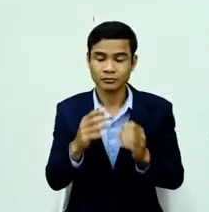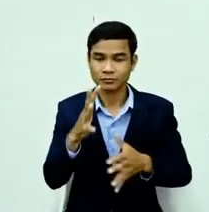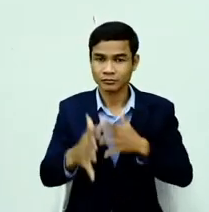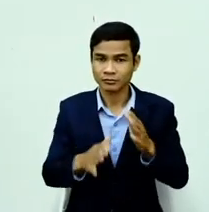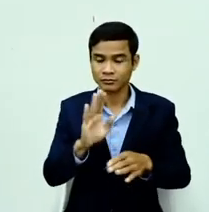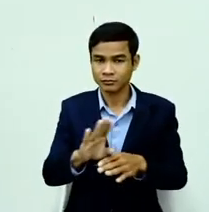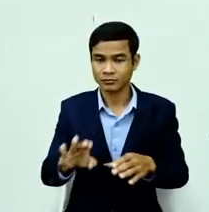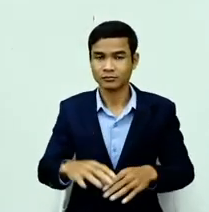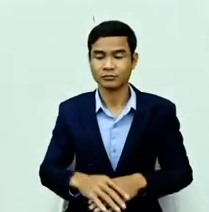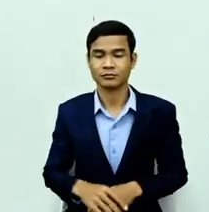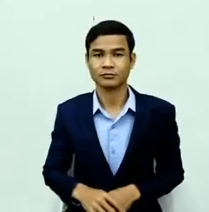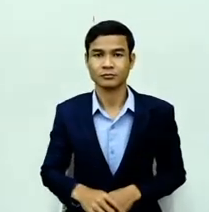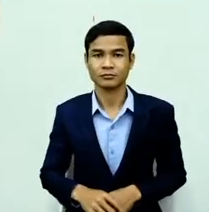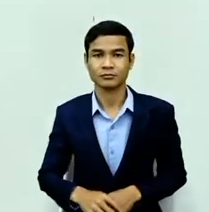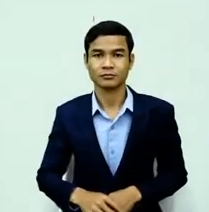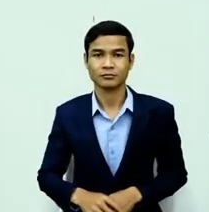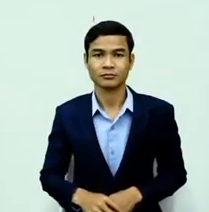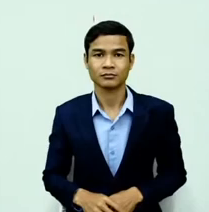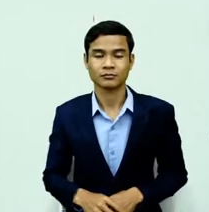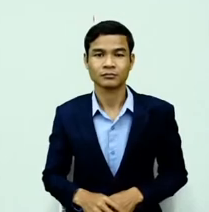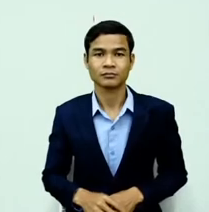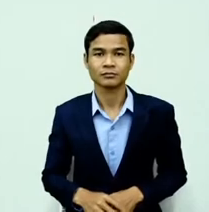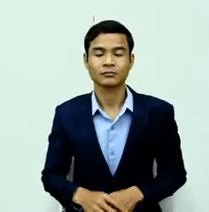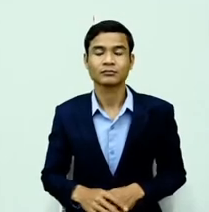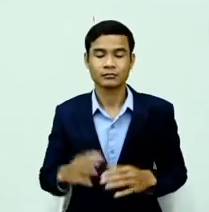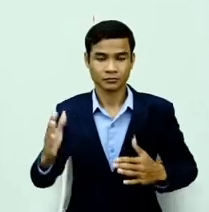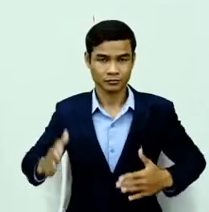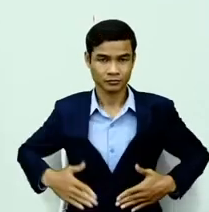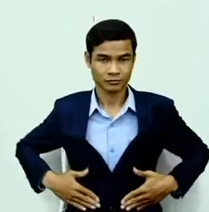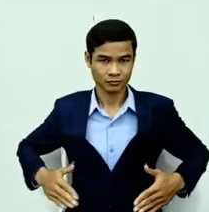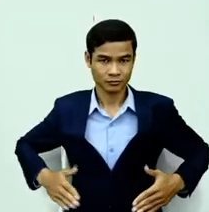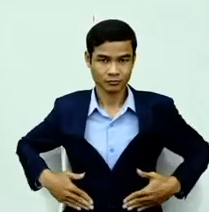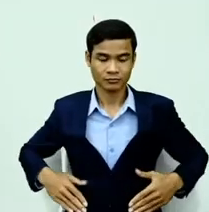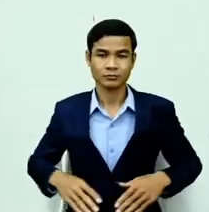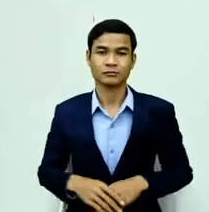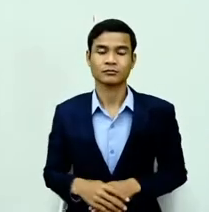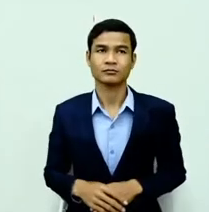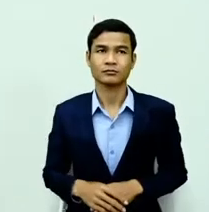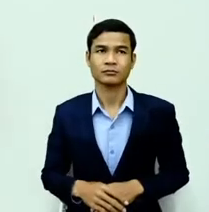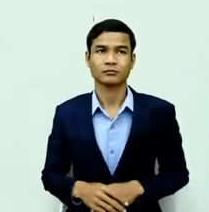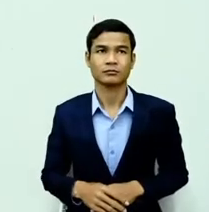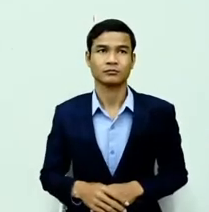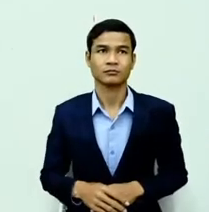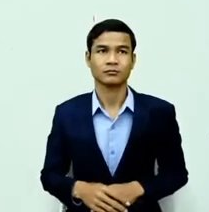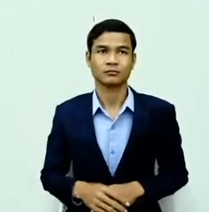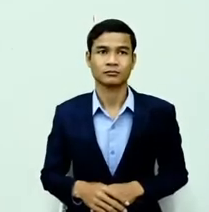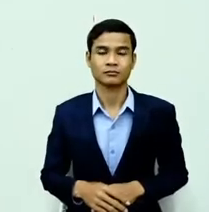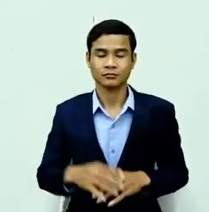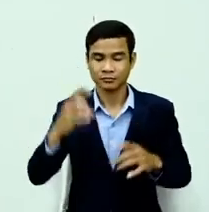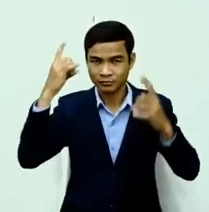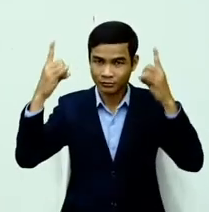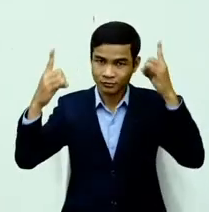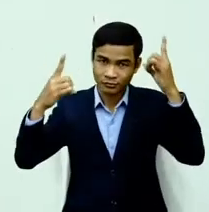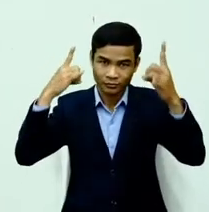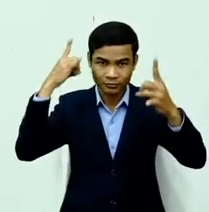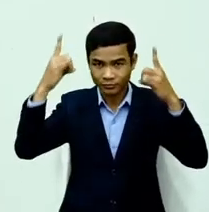đám ăn xăm phổ cha mau